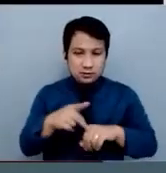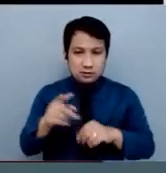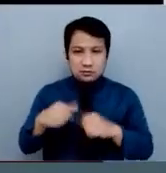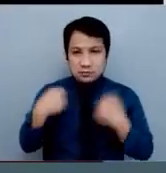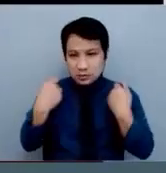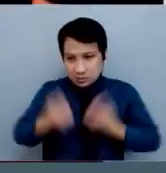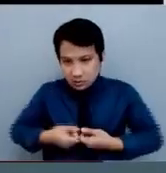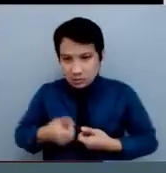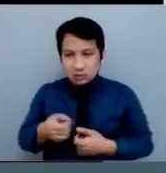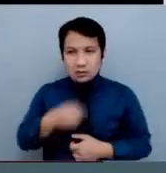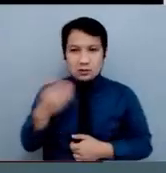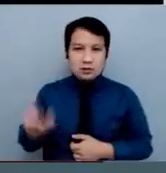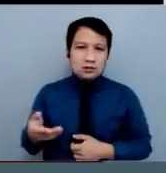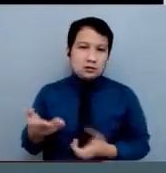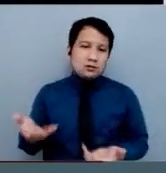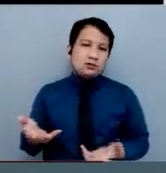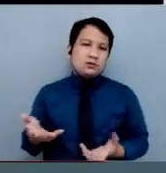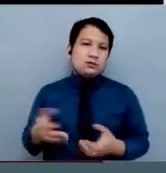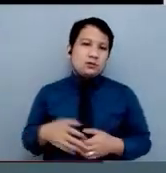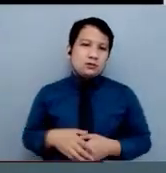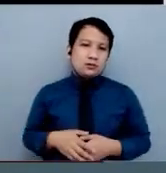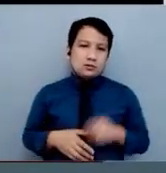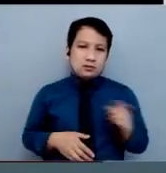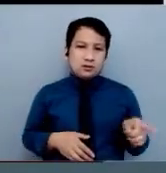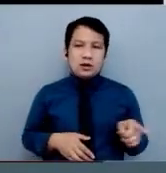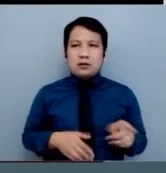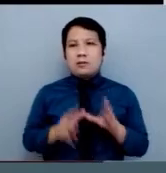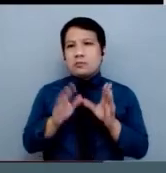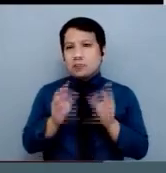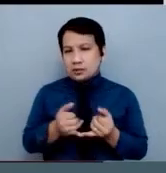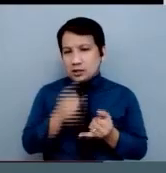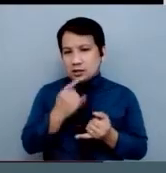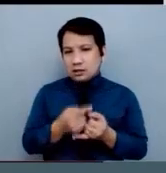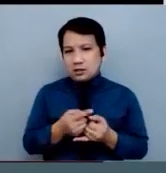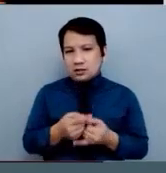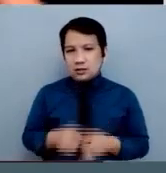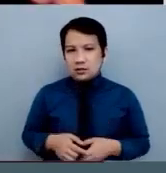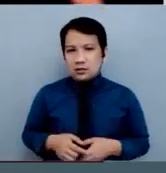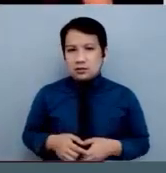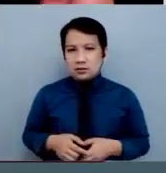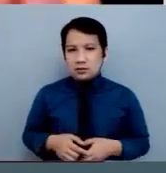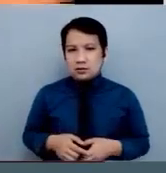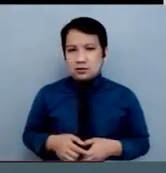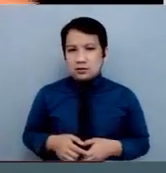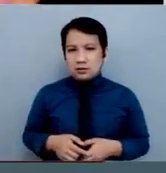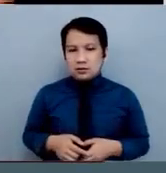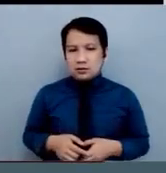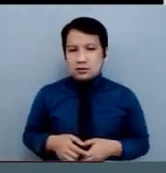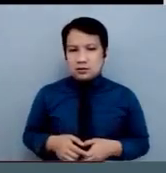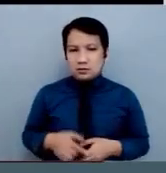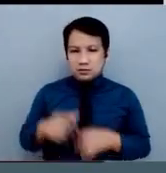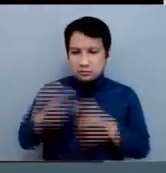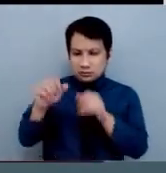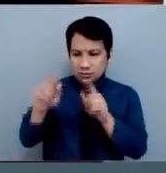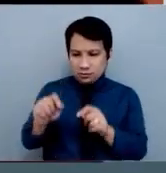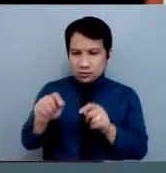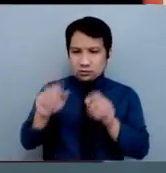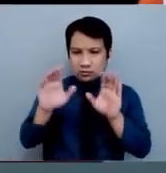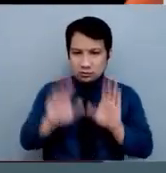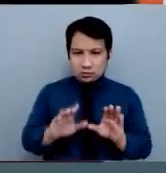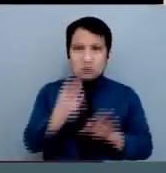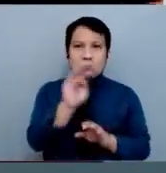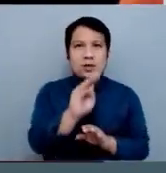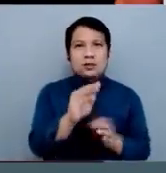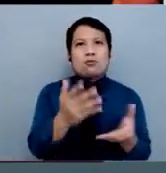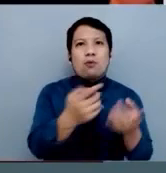jacket, bibigyan ka ng mag ng kumpanya. Mm-hmm. So ito yung sabi ko sa kanya. Mm-hmm. Pero Sabado, Linggo, Lunes, wala